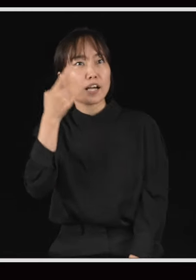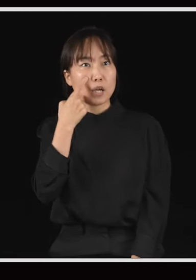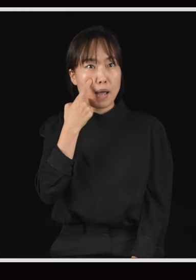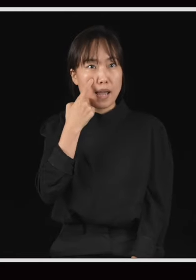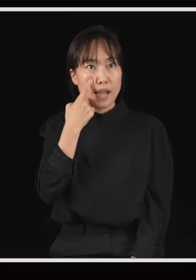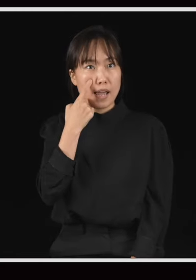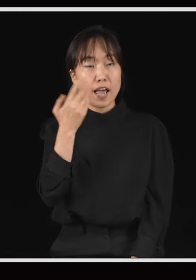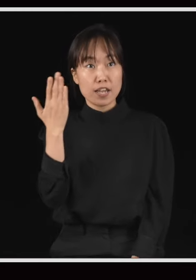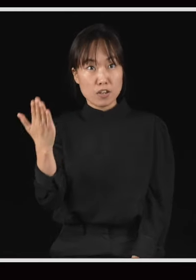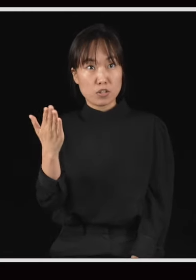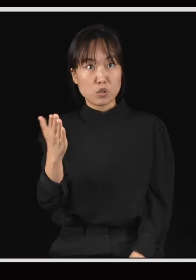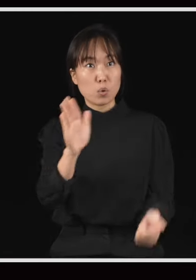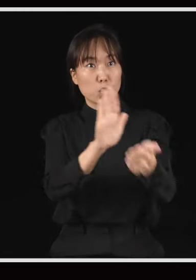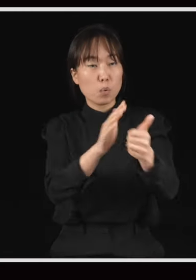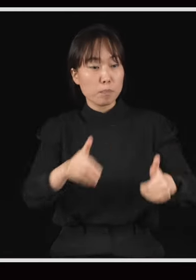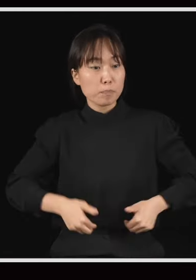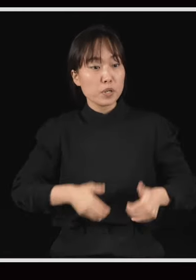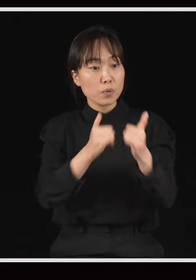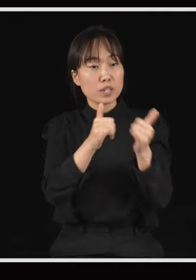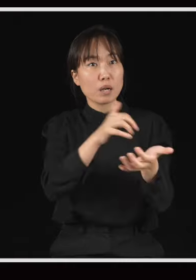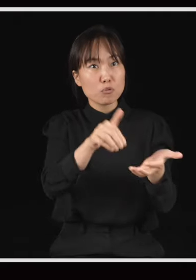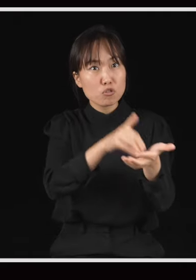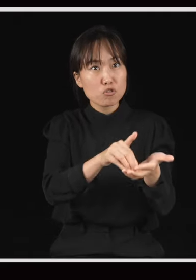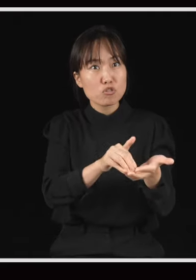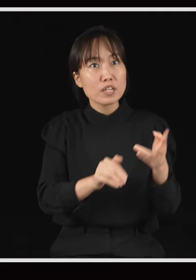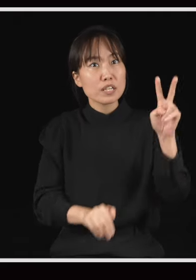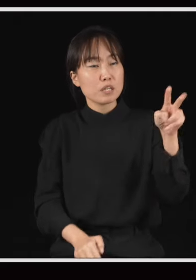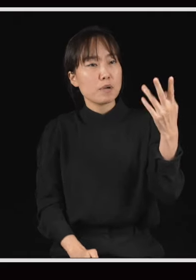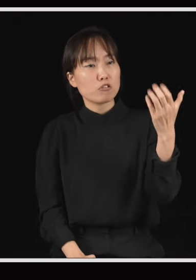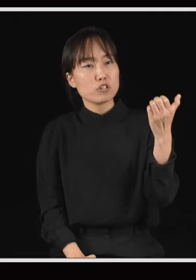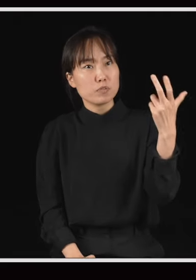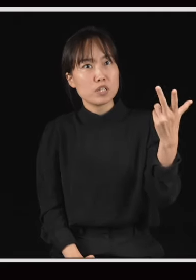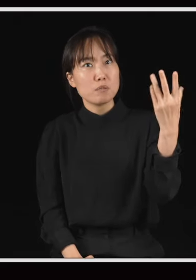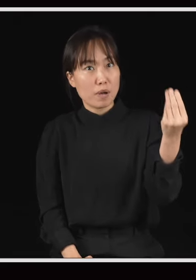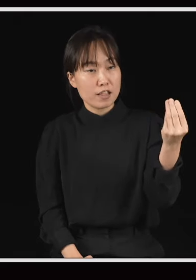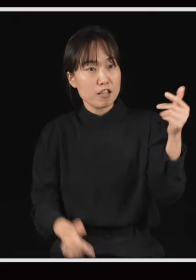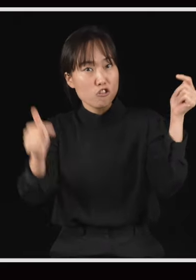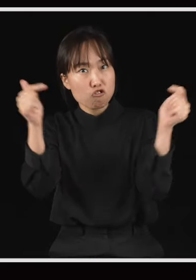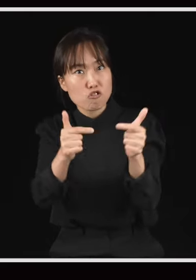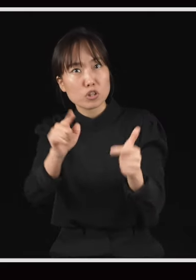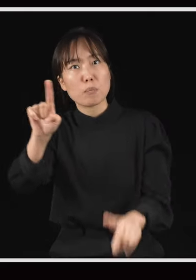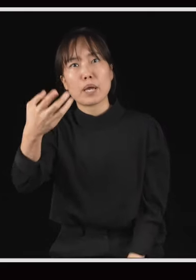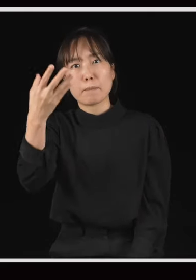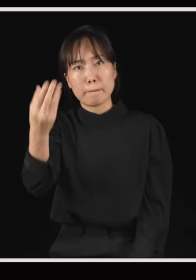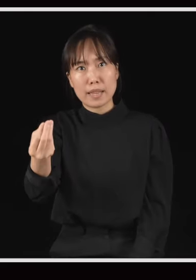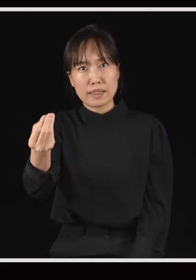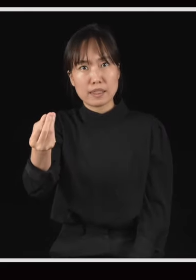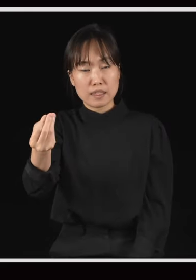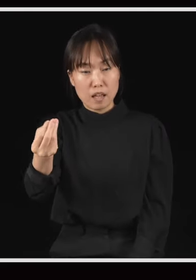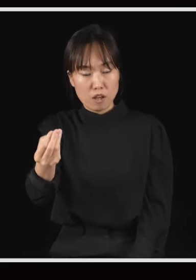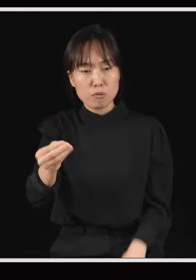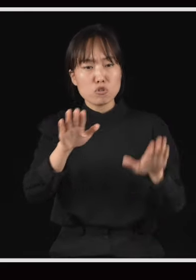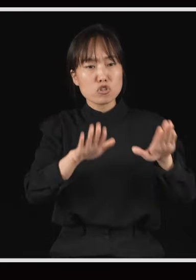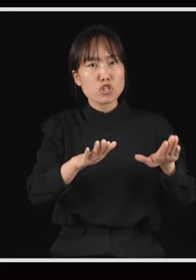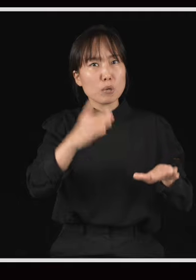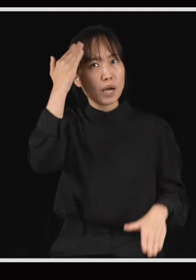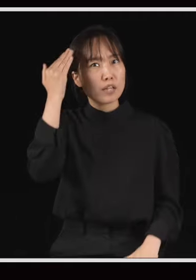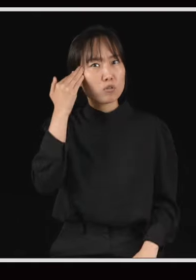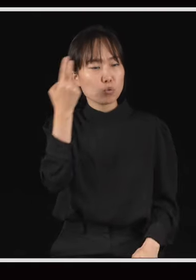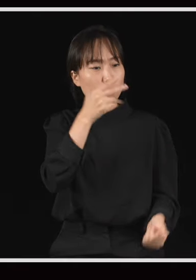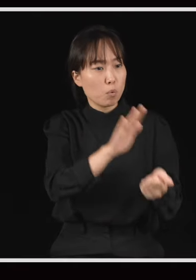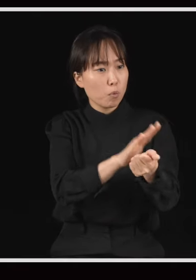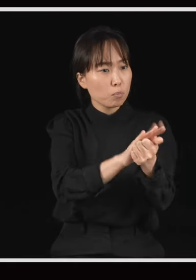이 그림에서 297만 명이 3분의 1이니까 100만 명으로 줄어요. 그러면 지금 현재 우리나라가 경험하는 돌봄 부담에서